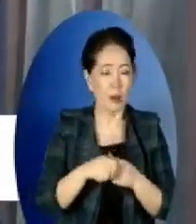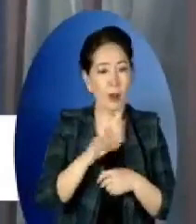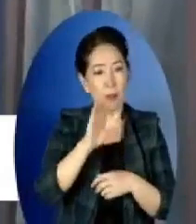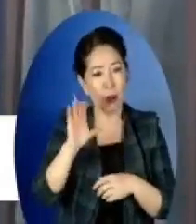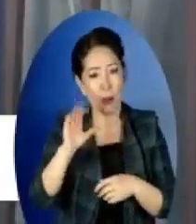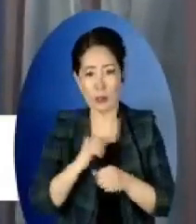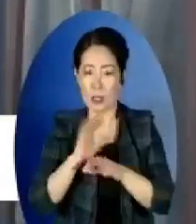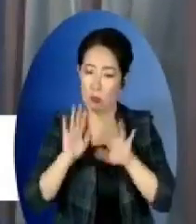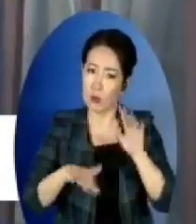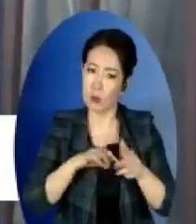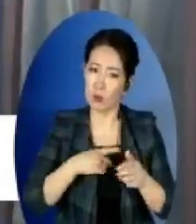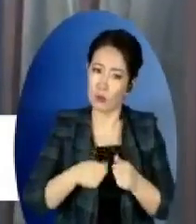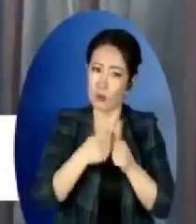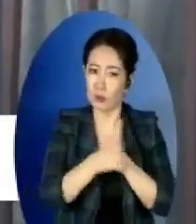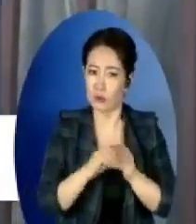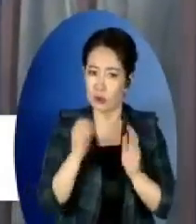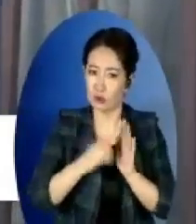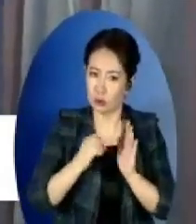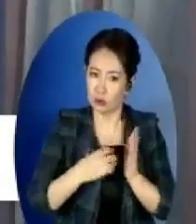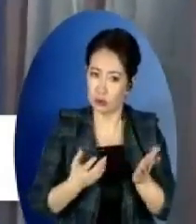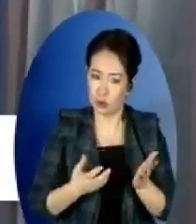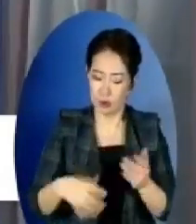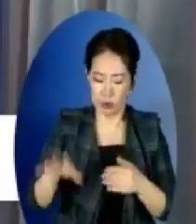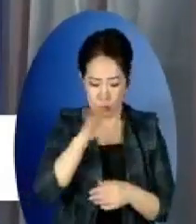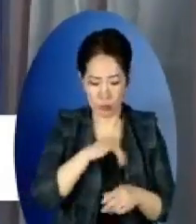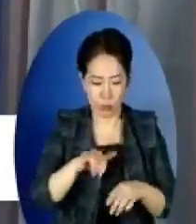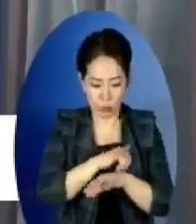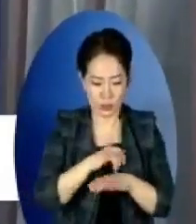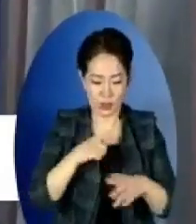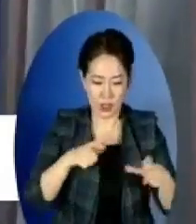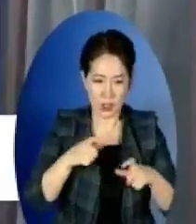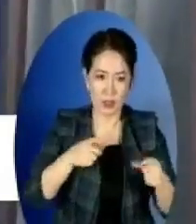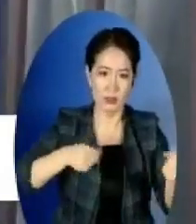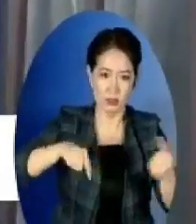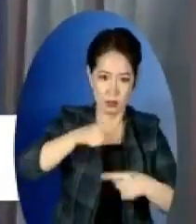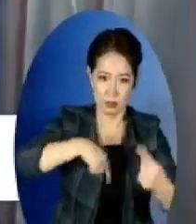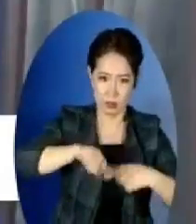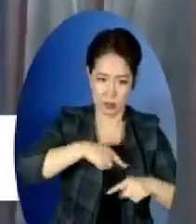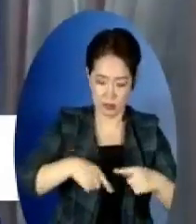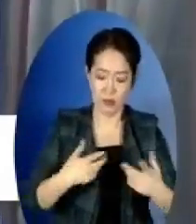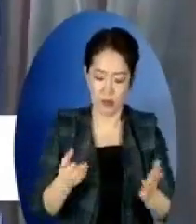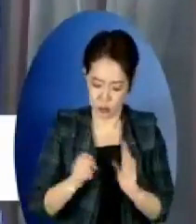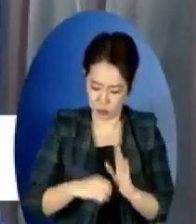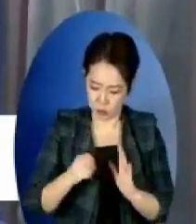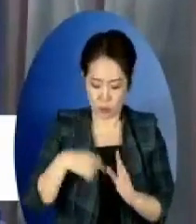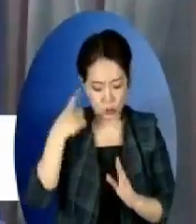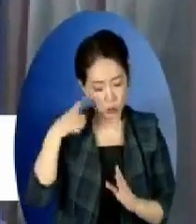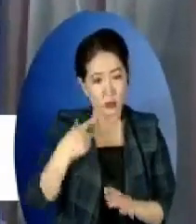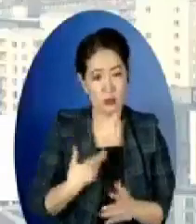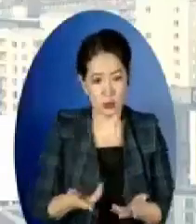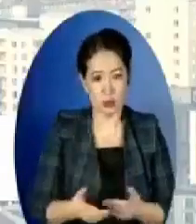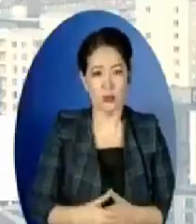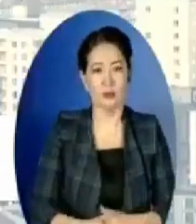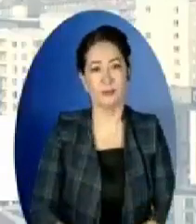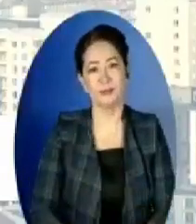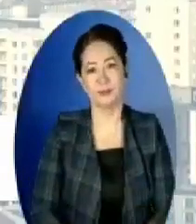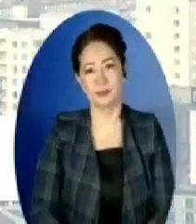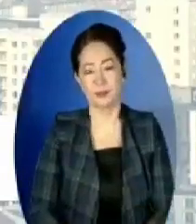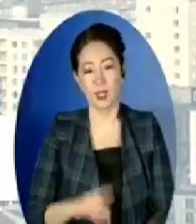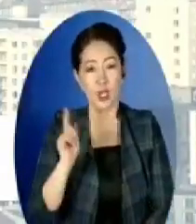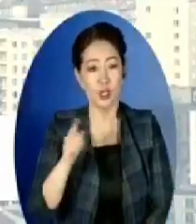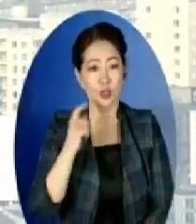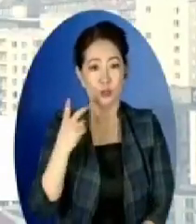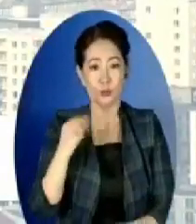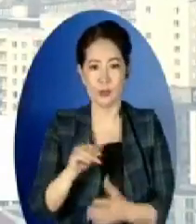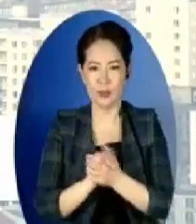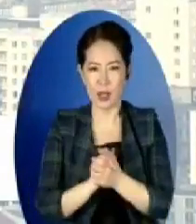ер нь төлөх л ёстой шүү дээ. Тэгж ижил улс орных нь эдийн засаг эргэлтэнд орж явах ёстой шийдэлгүй бодож байна те. Эрчим хүчний